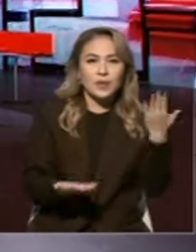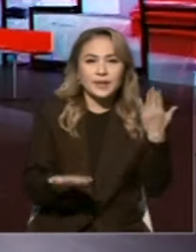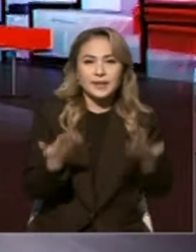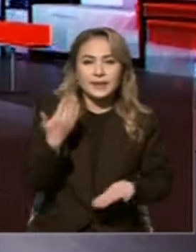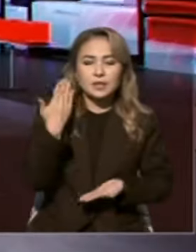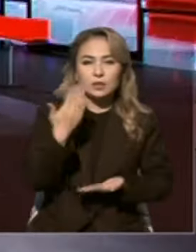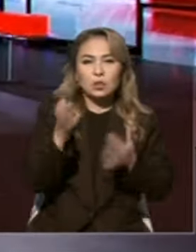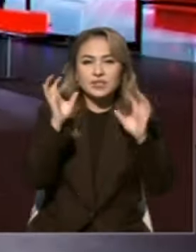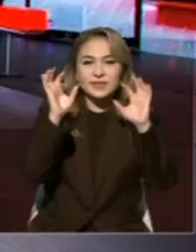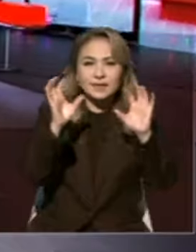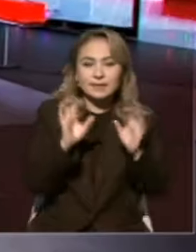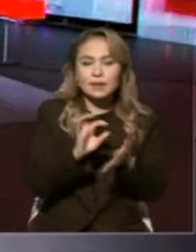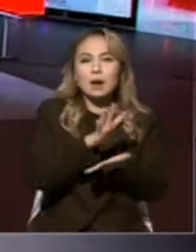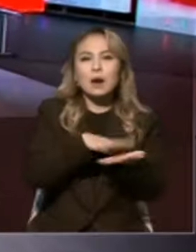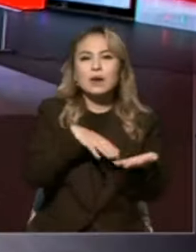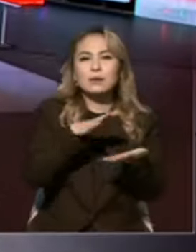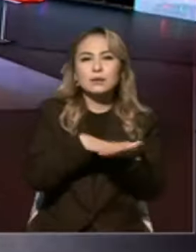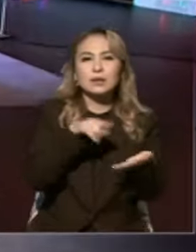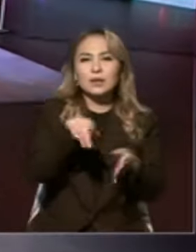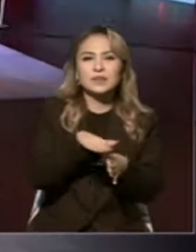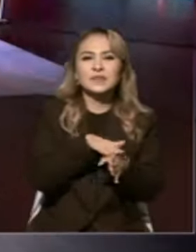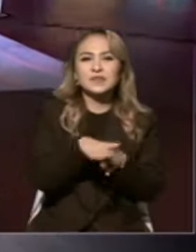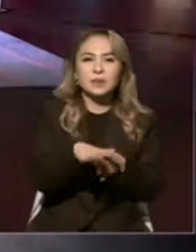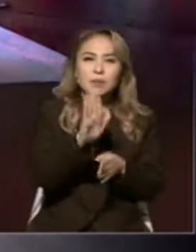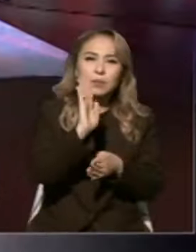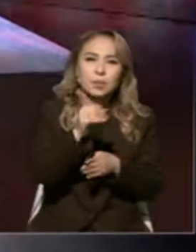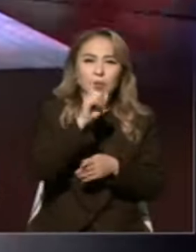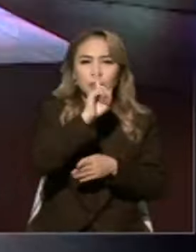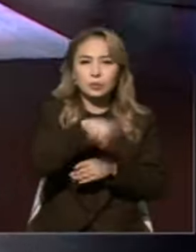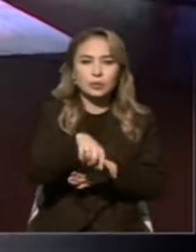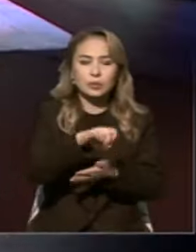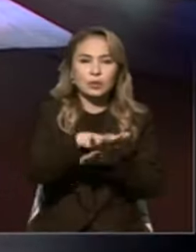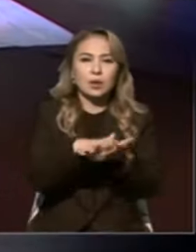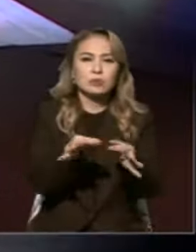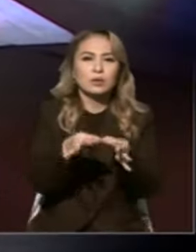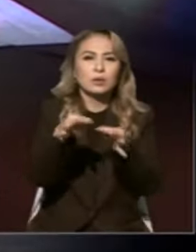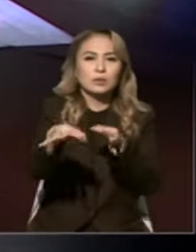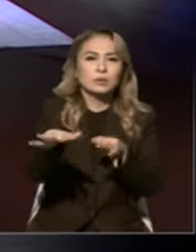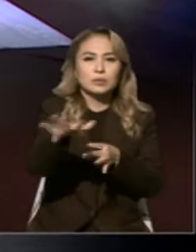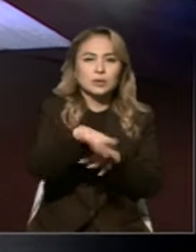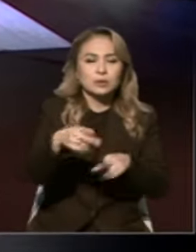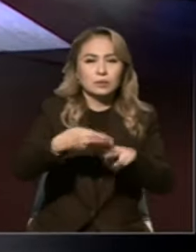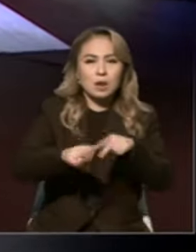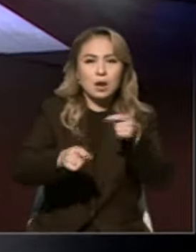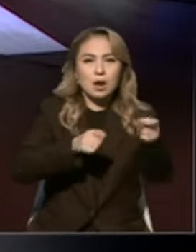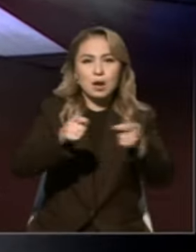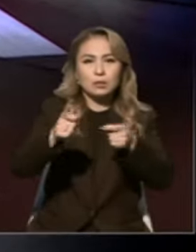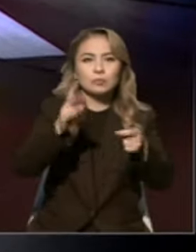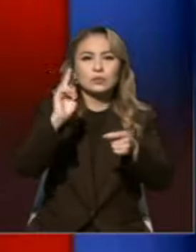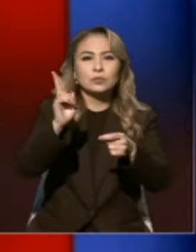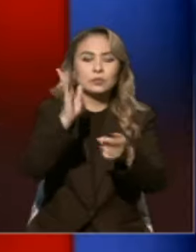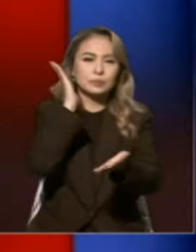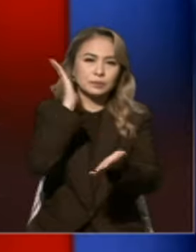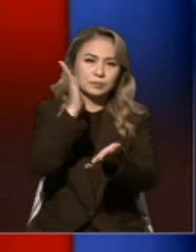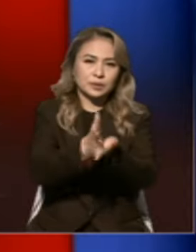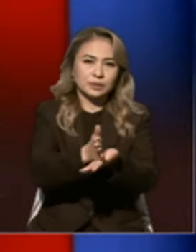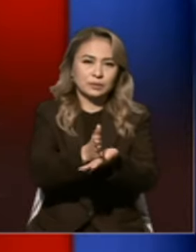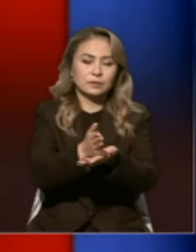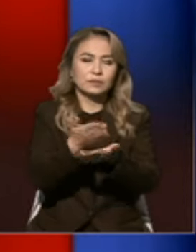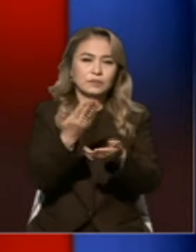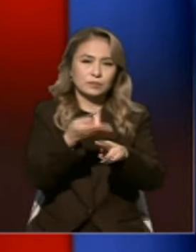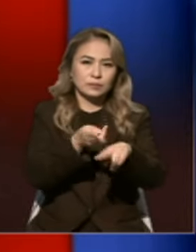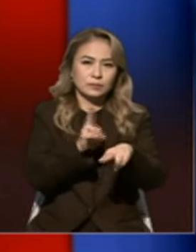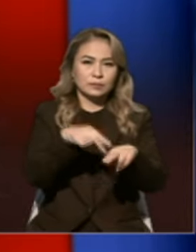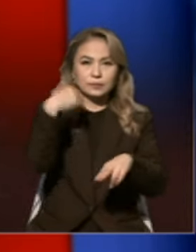сол заңның әрі қарай іске асуы қайққа барады, ол өңірге барады. Ал өңірге барғаннан кейін сол заңдармен кім тікелей жұмыс істейді? Әкімшілер тікелей жұмыс